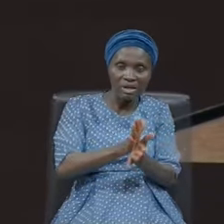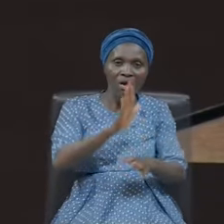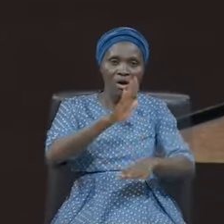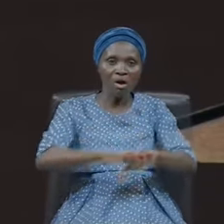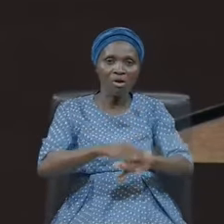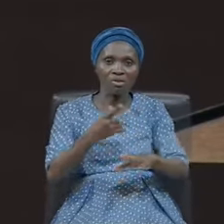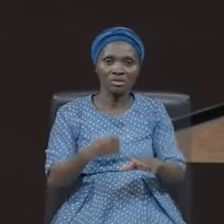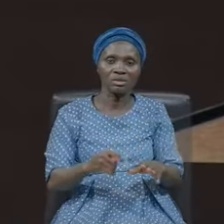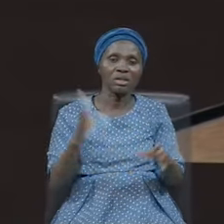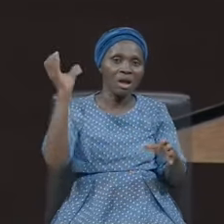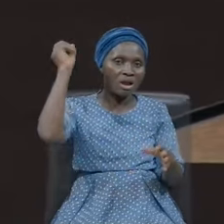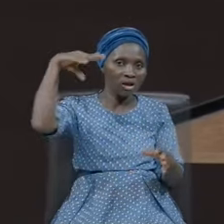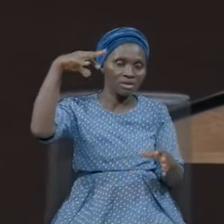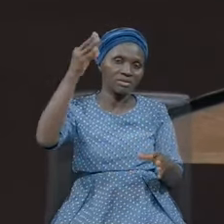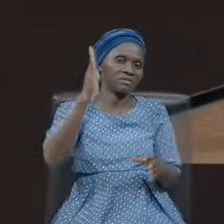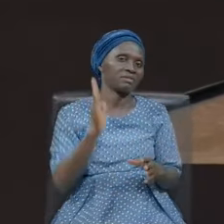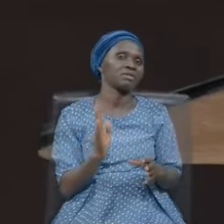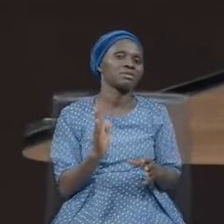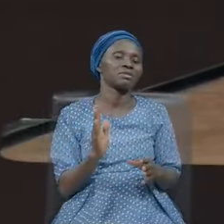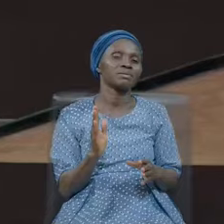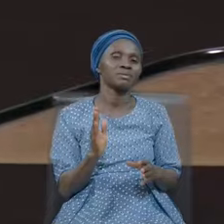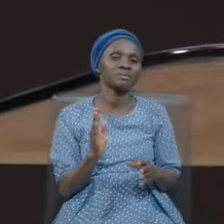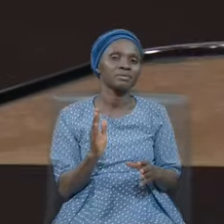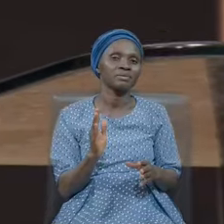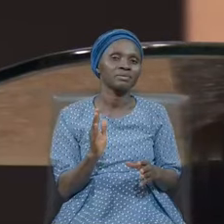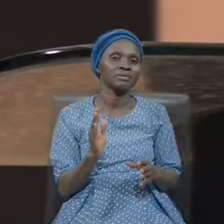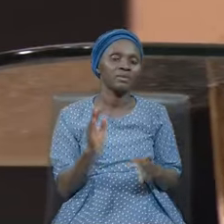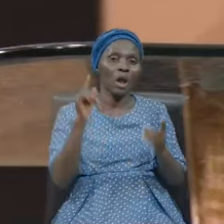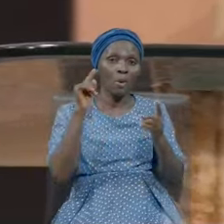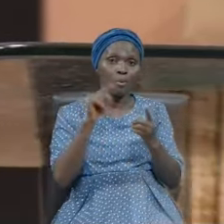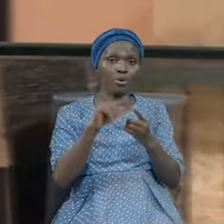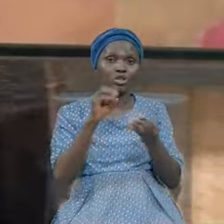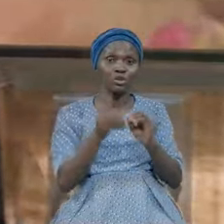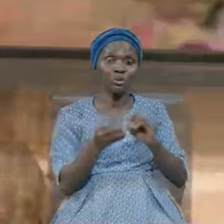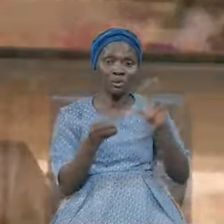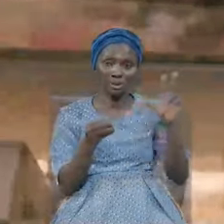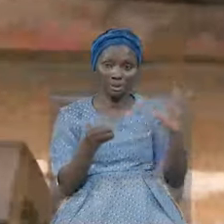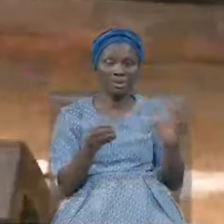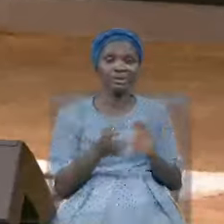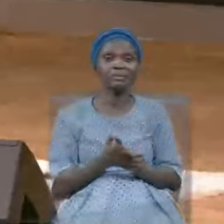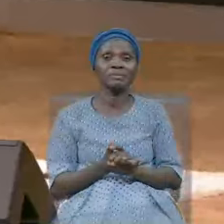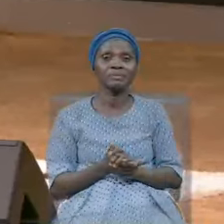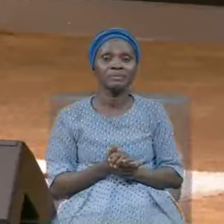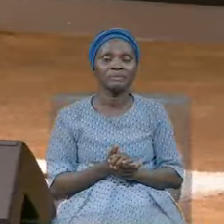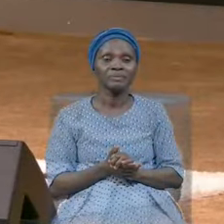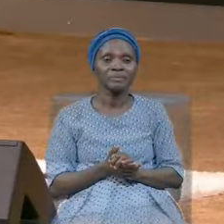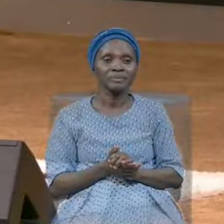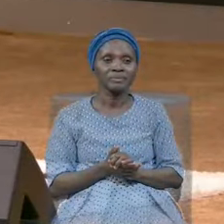la grâce de Dieu. Nous allons au troisième point,